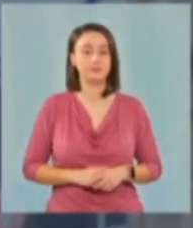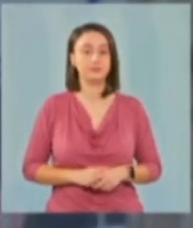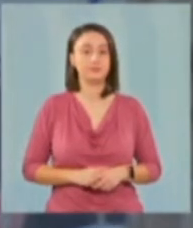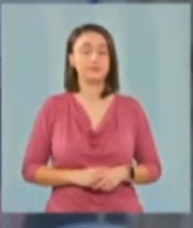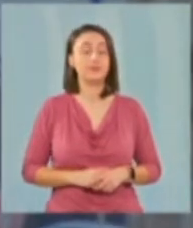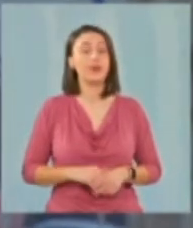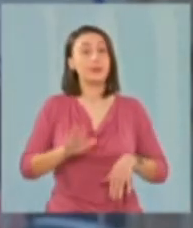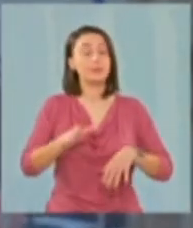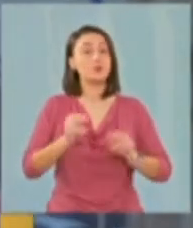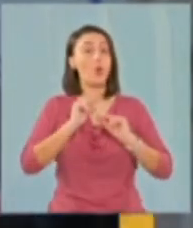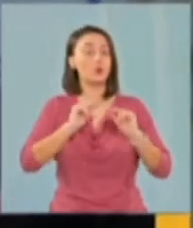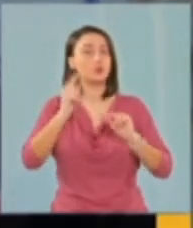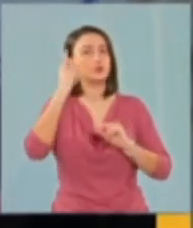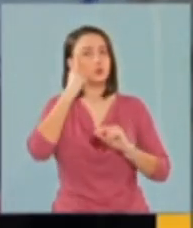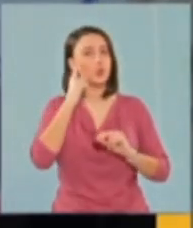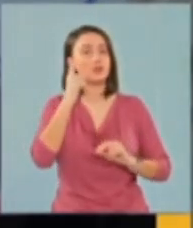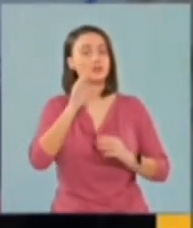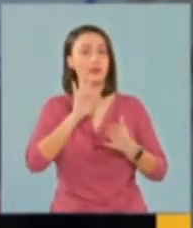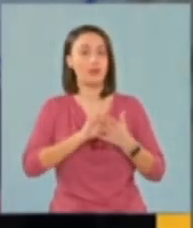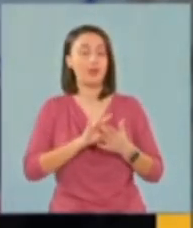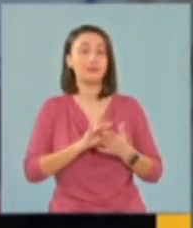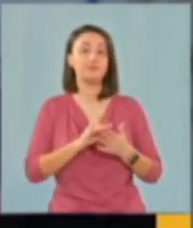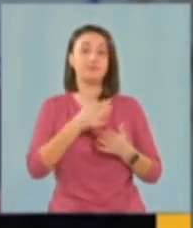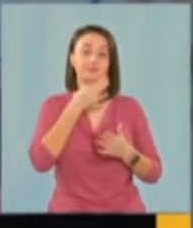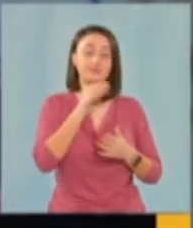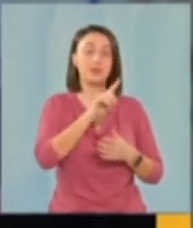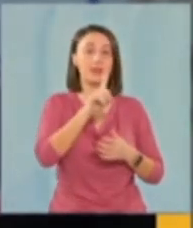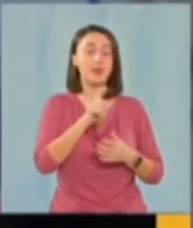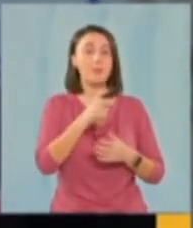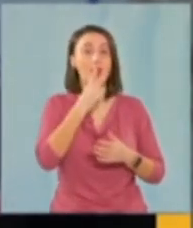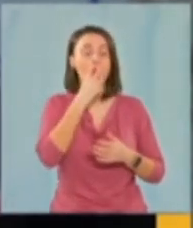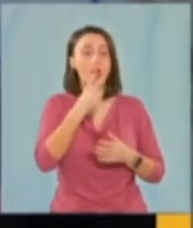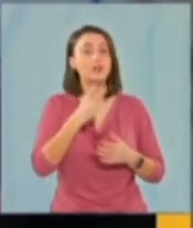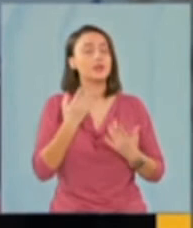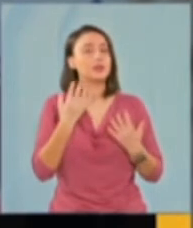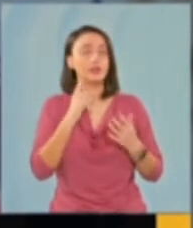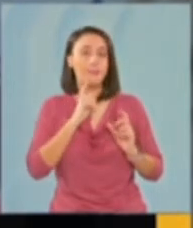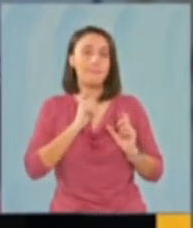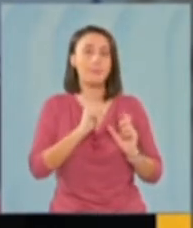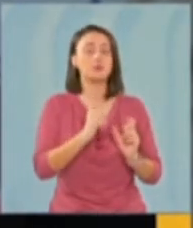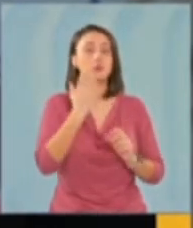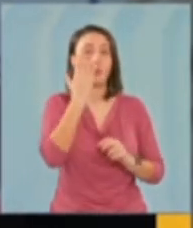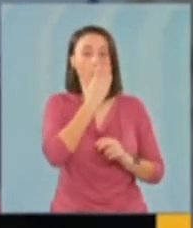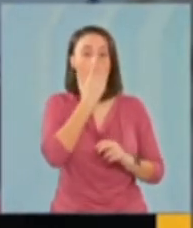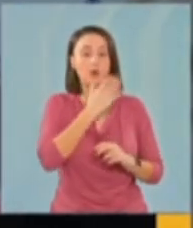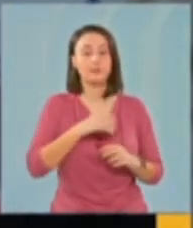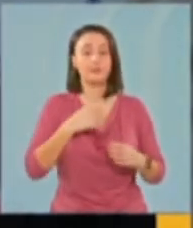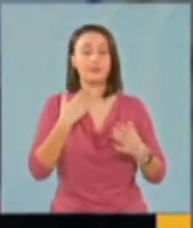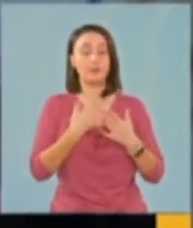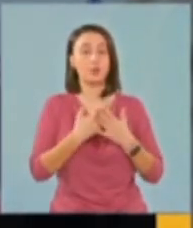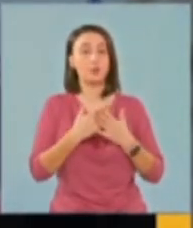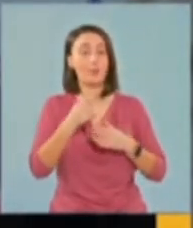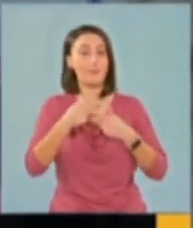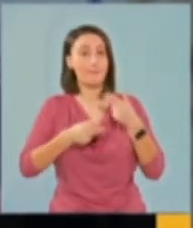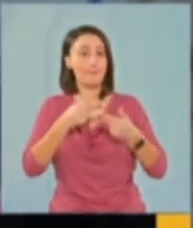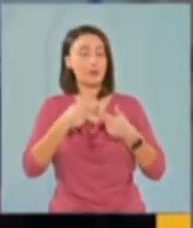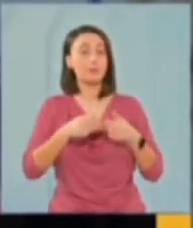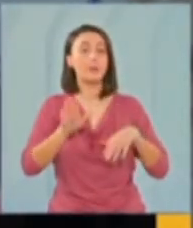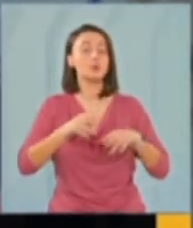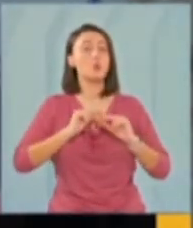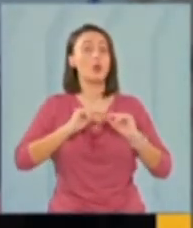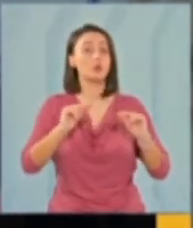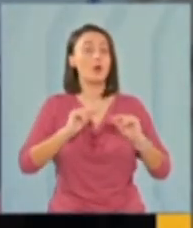Sorin Câmpeanu a știut de această dată să răspundă la întrebarea legată de gradul de siguranță în școli în contextul pandemiei.